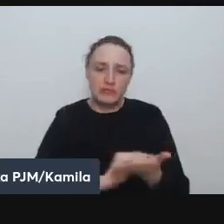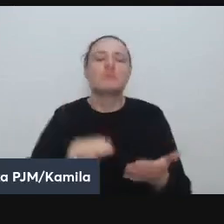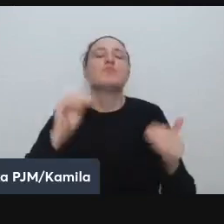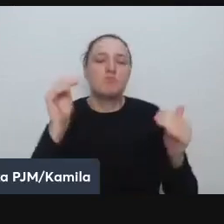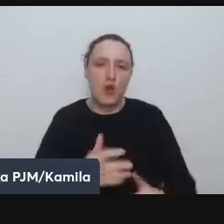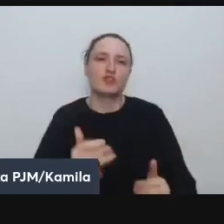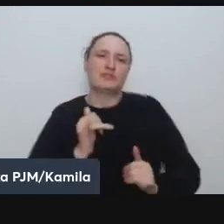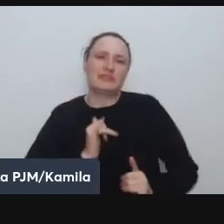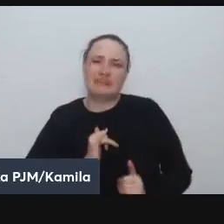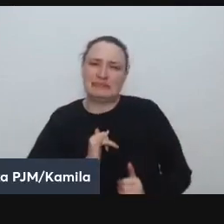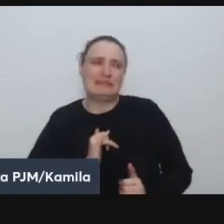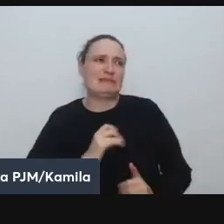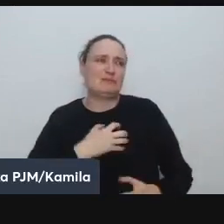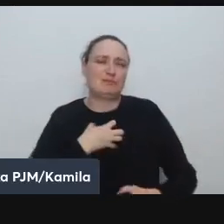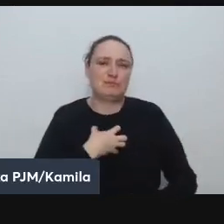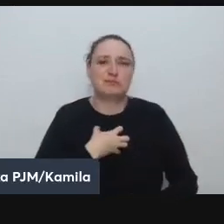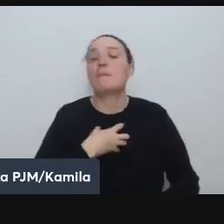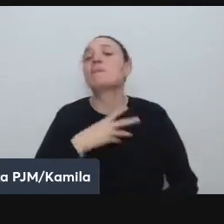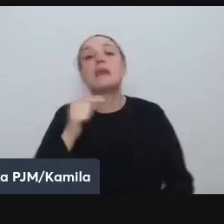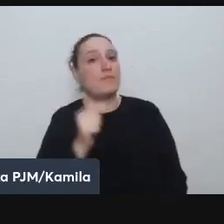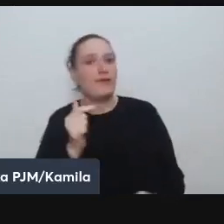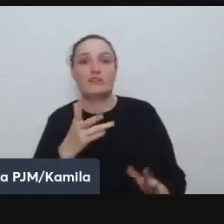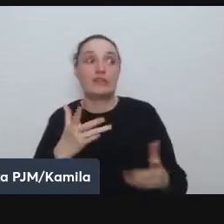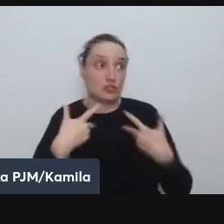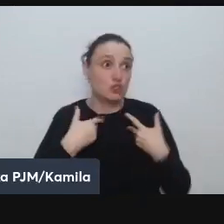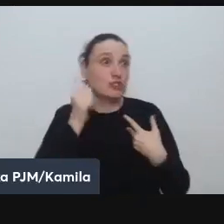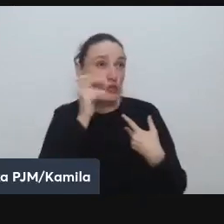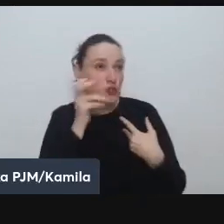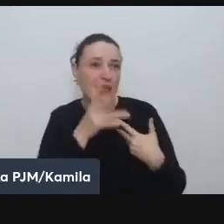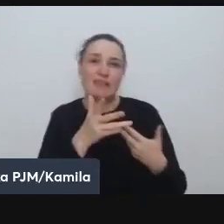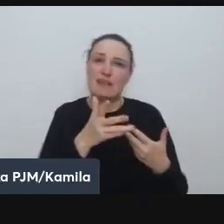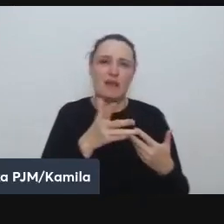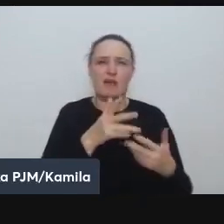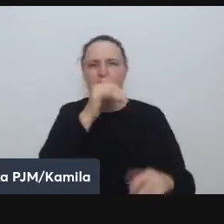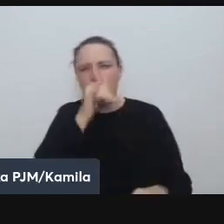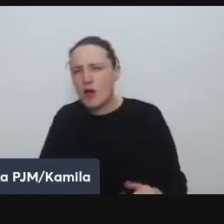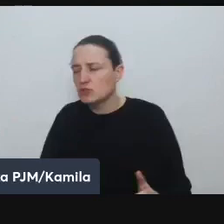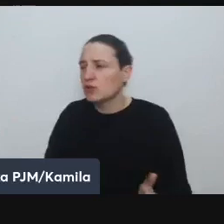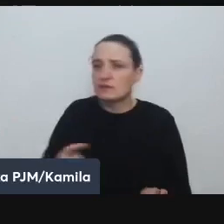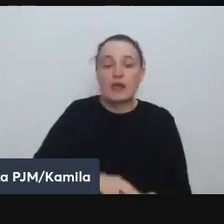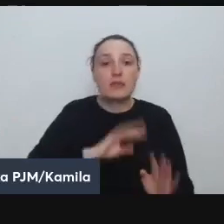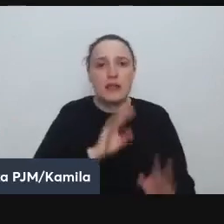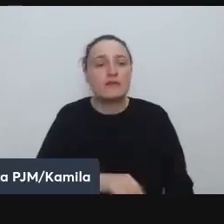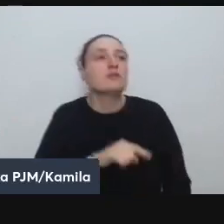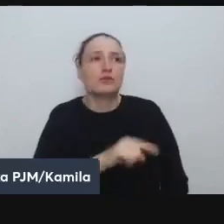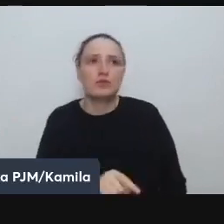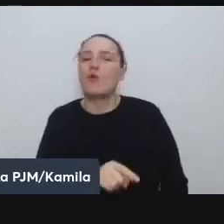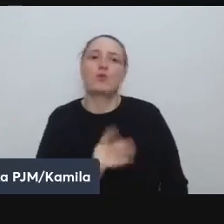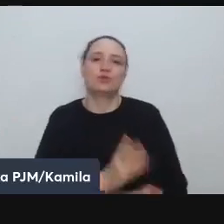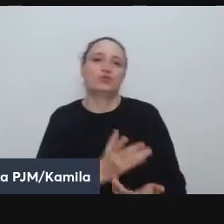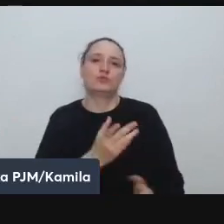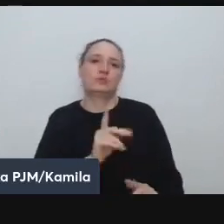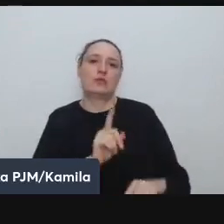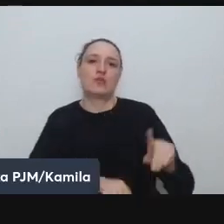właśnie nie powinna wykluczać, wyłączać z życia codziennego, że możemy sobie rozmawiać, co jest gdzieś tam objawem normalnym, co